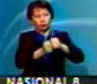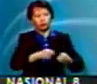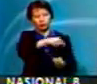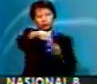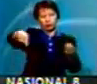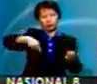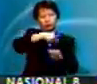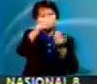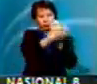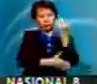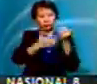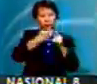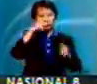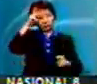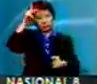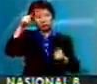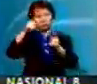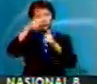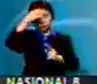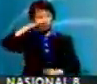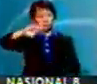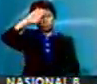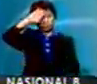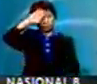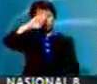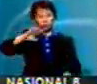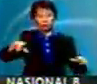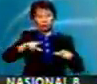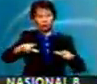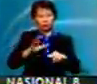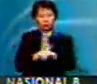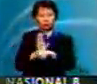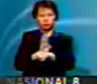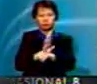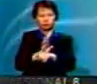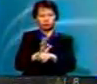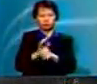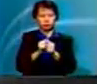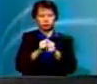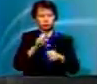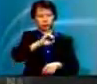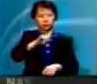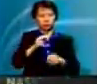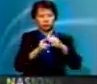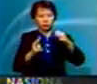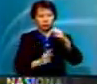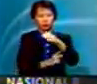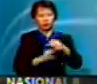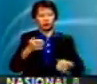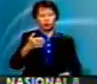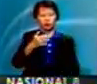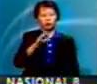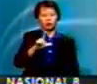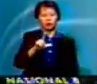mengelilingi Semenanjung dari Kelantan ke Perlis. Ia dilakukan seorang peniaga Nazri Mustafa di JT Lembaga Kemajuan Ikan